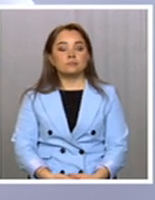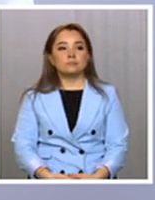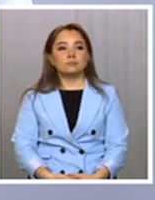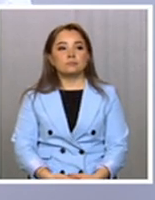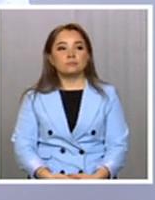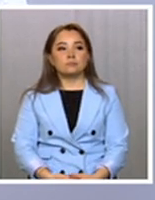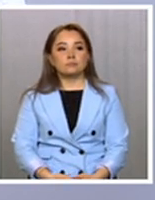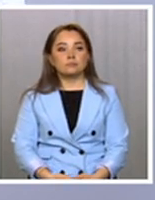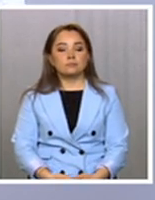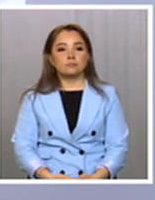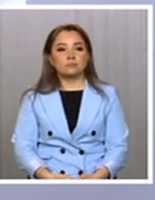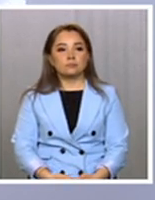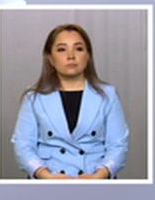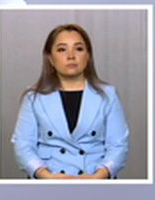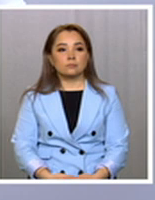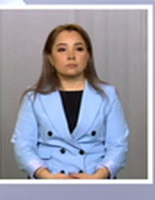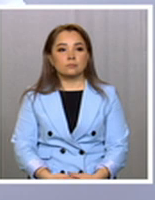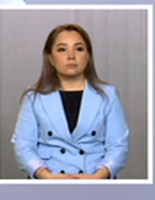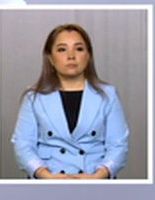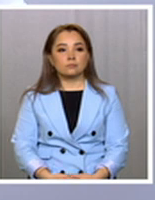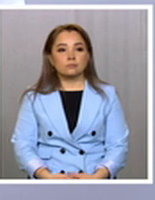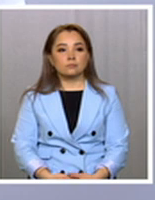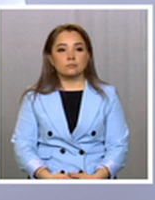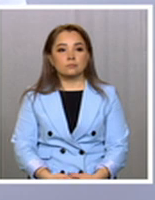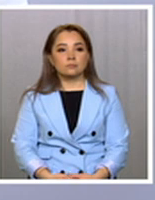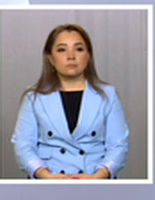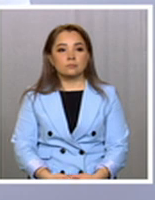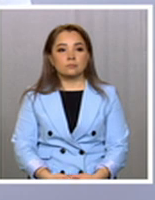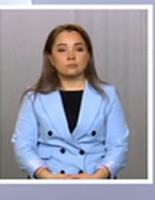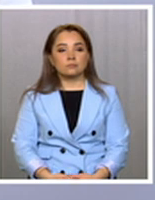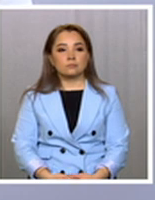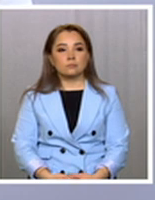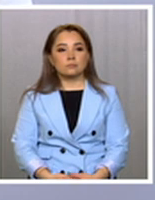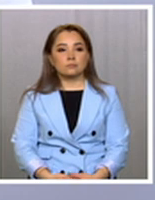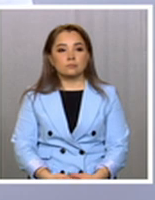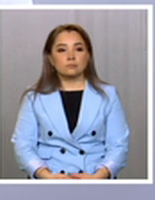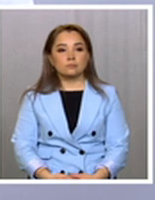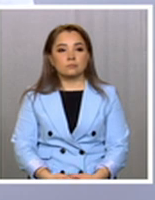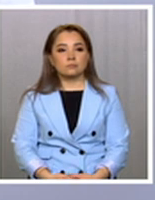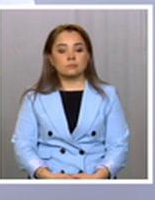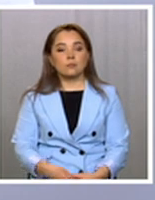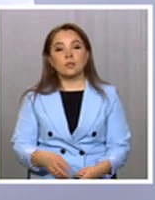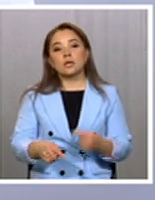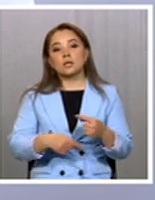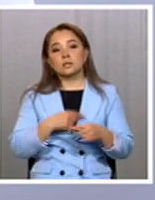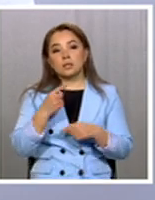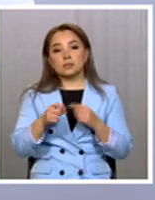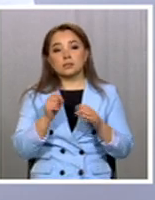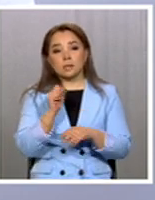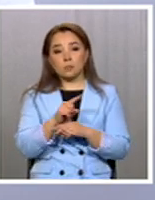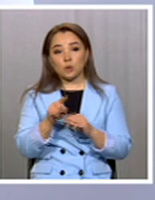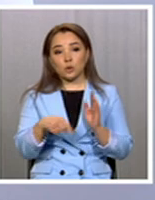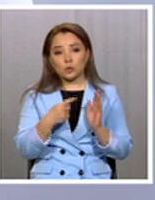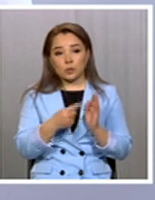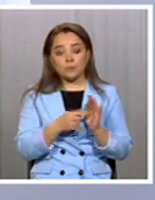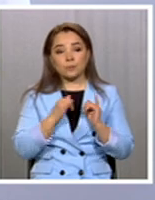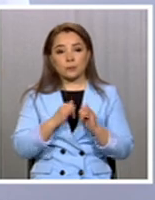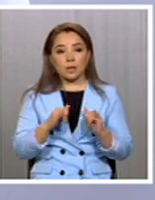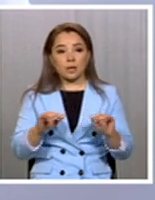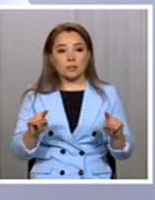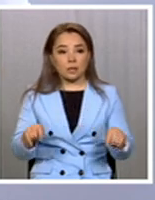Енді келесі тапсырмамызға көшейік. Келесі тапсырмамыздың сұрағы. Қайта өрлеу